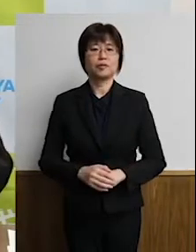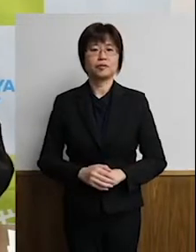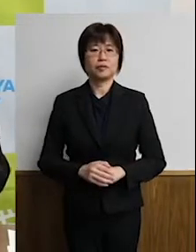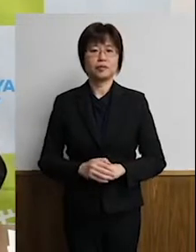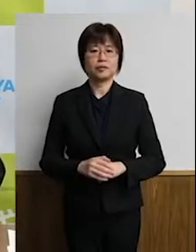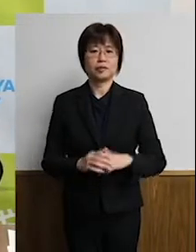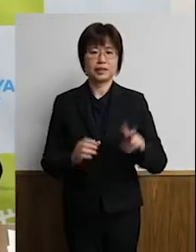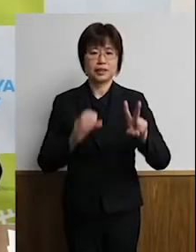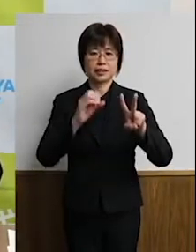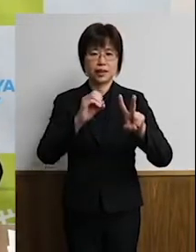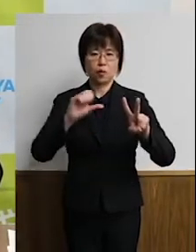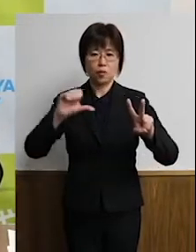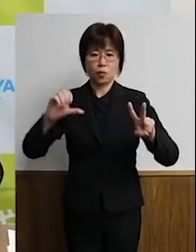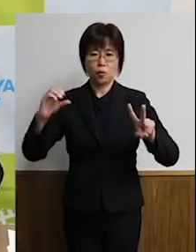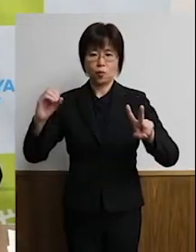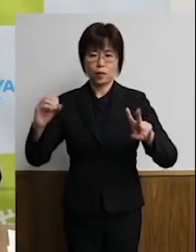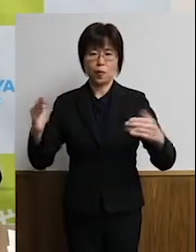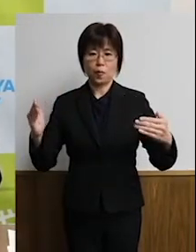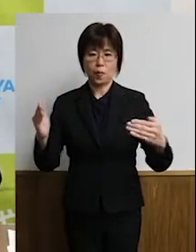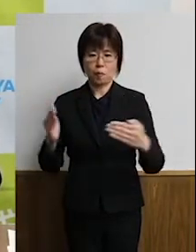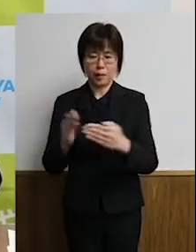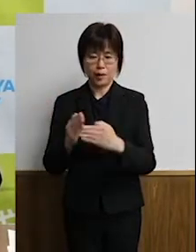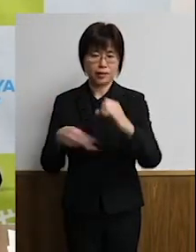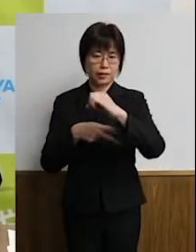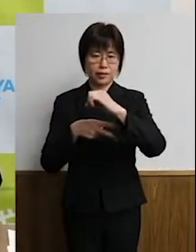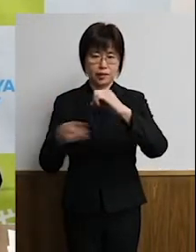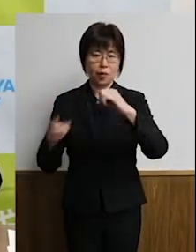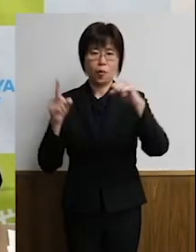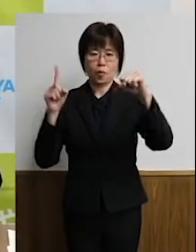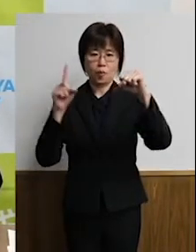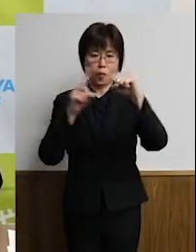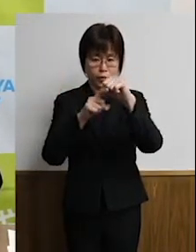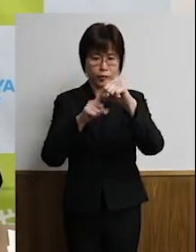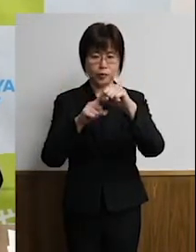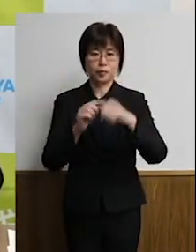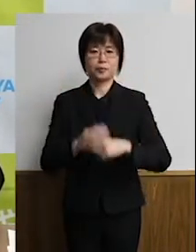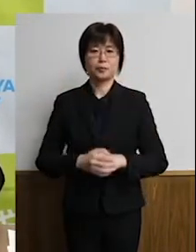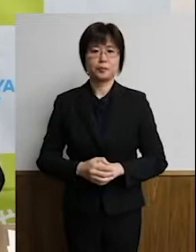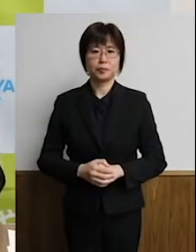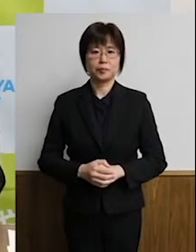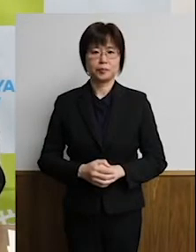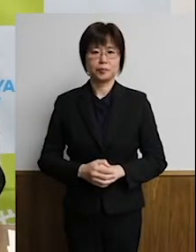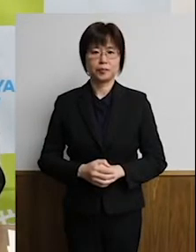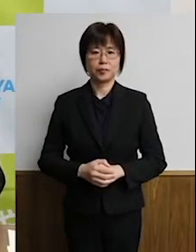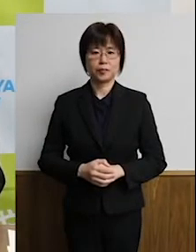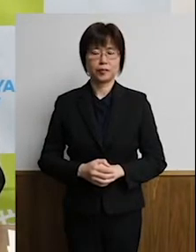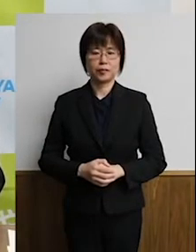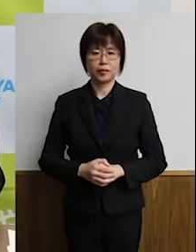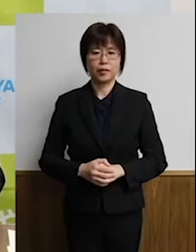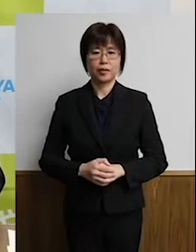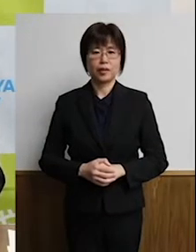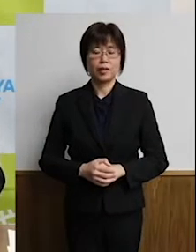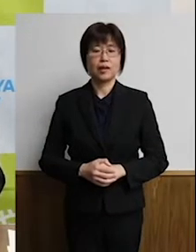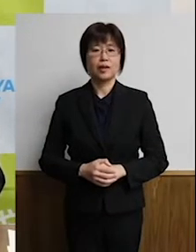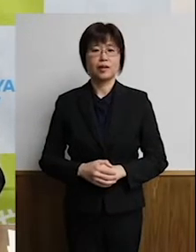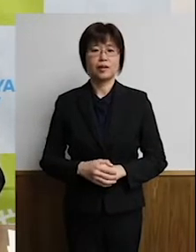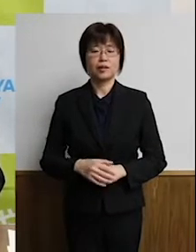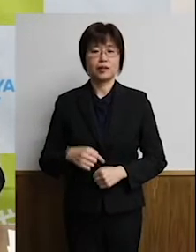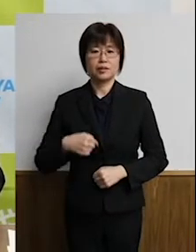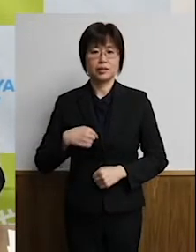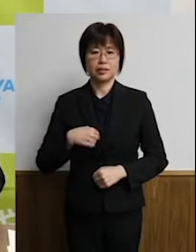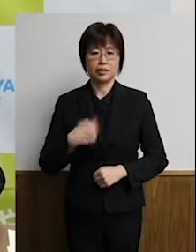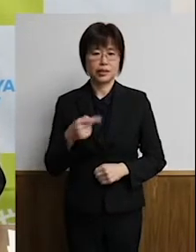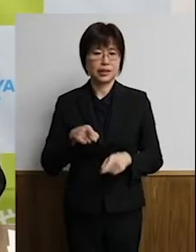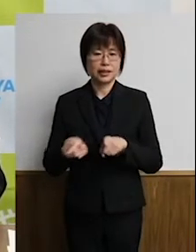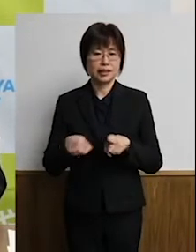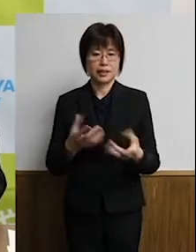量を2050年までに実質ゼロにすることを目指す旨を首長自らが、または地